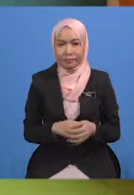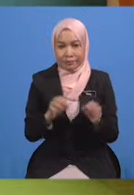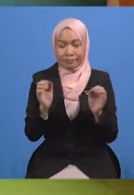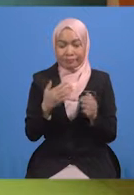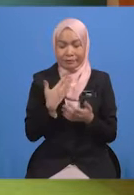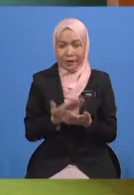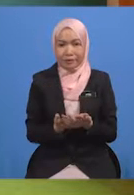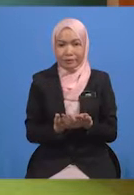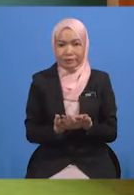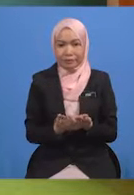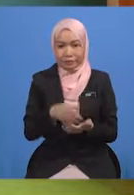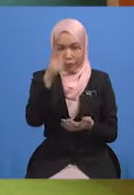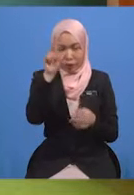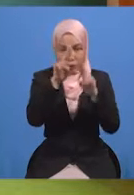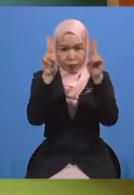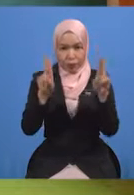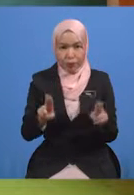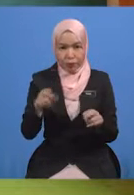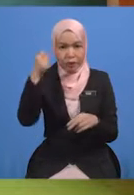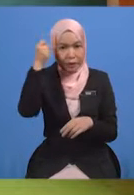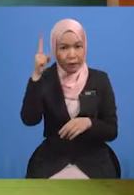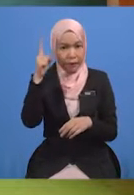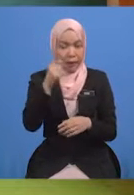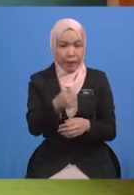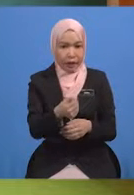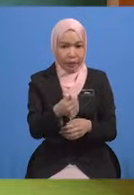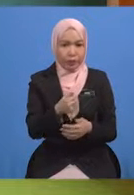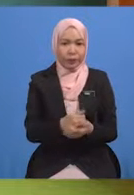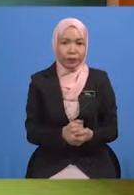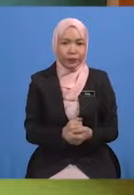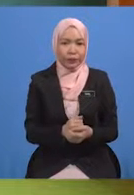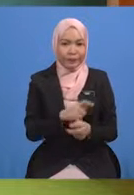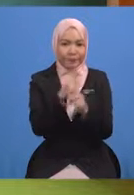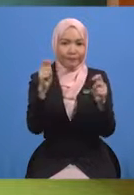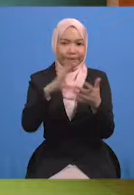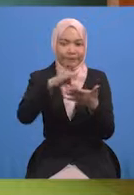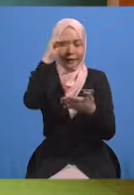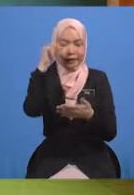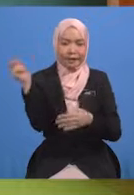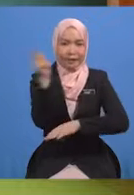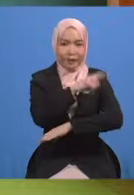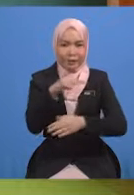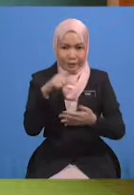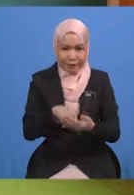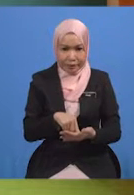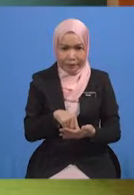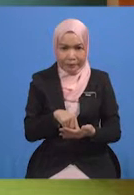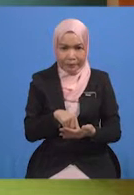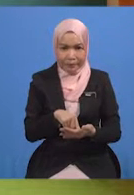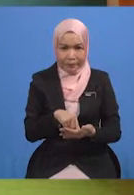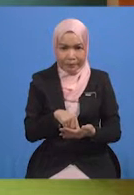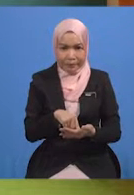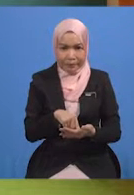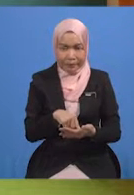Baiklah murid-murid, untuk menguji pemahaman kamu tentang pelajaran kita pada hari